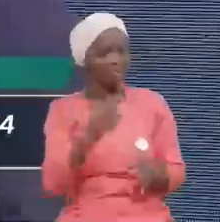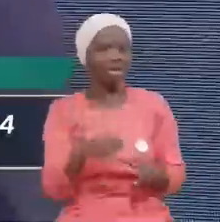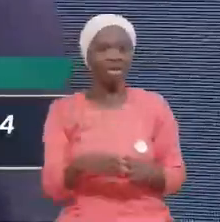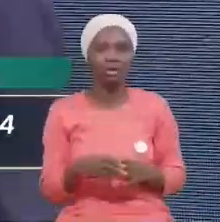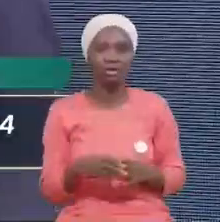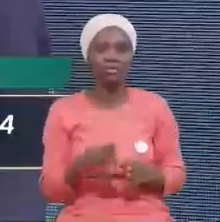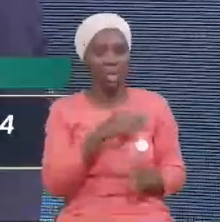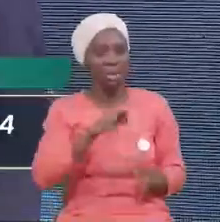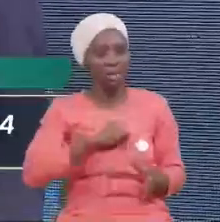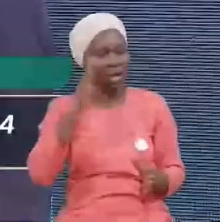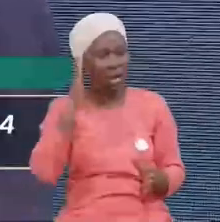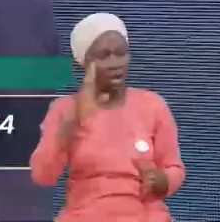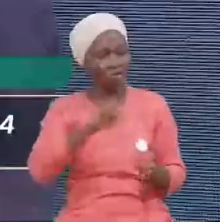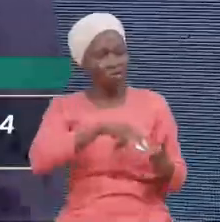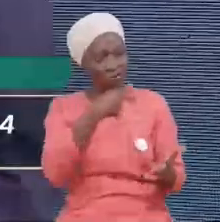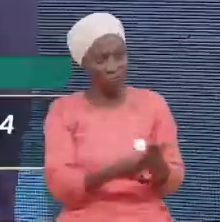et je vais le faire tomber.